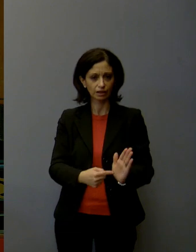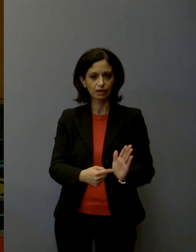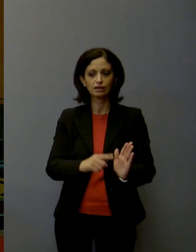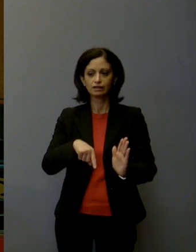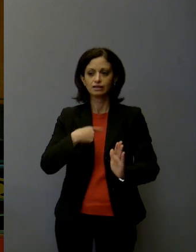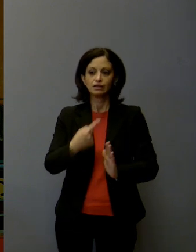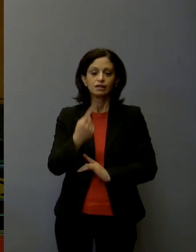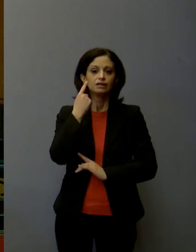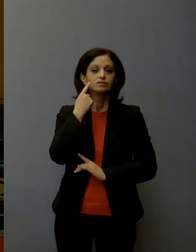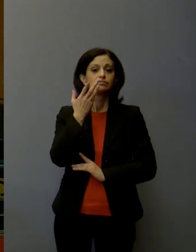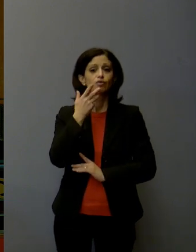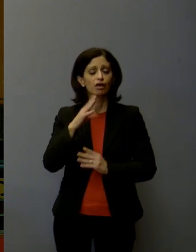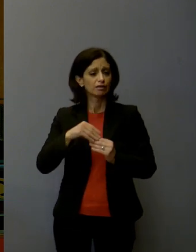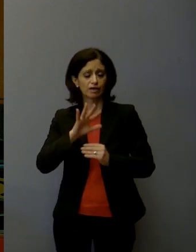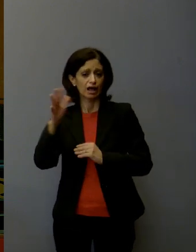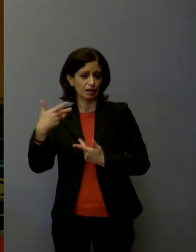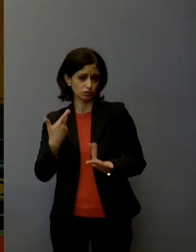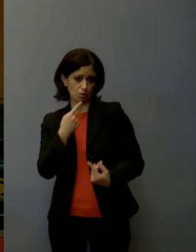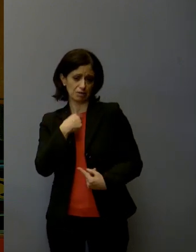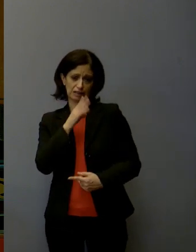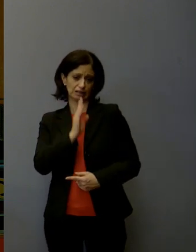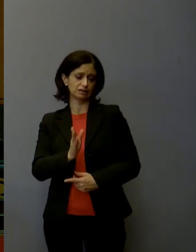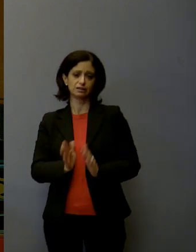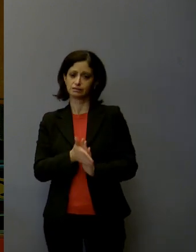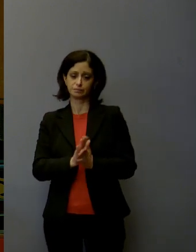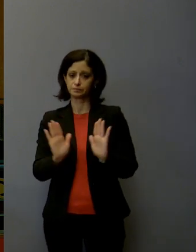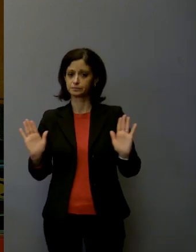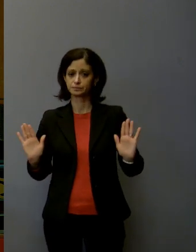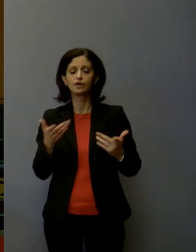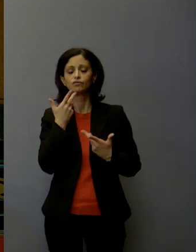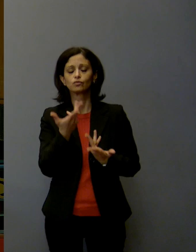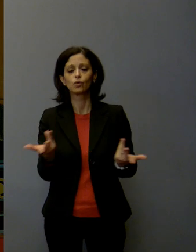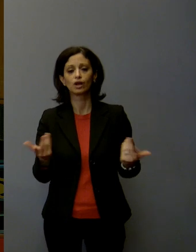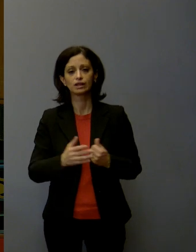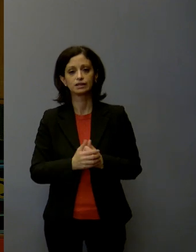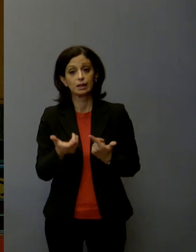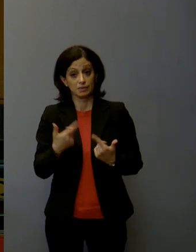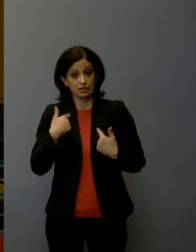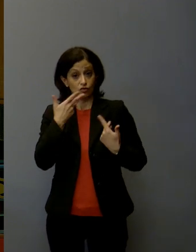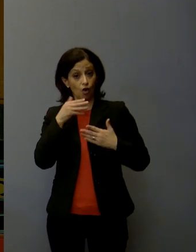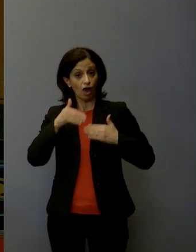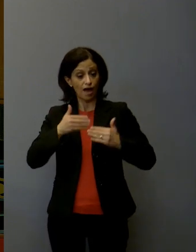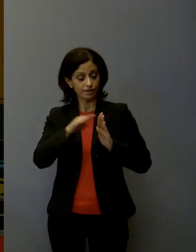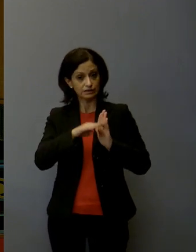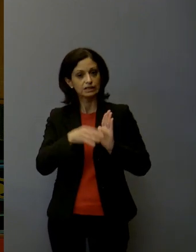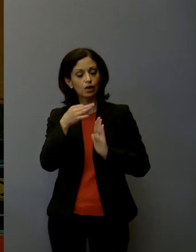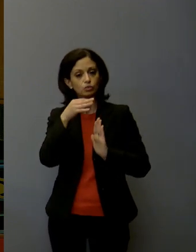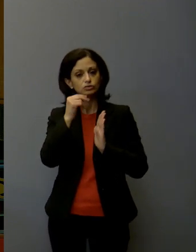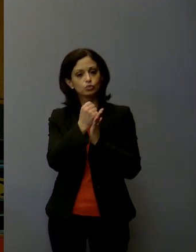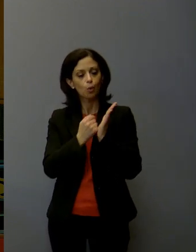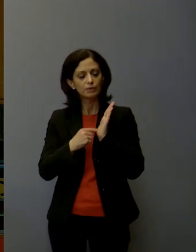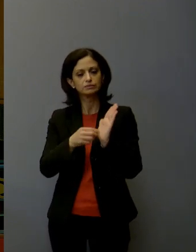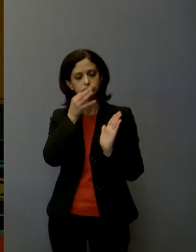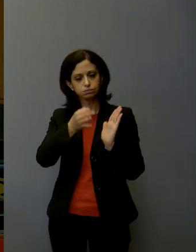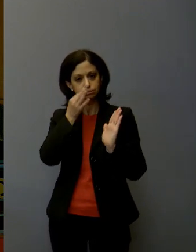volete invece fare dell'altro me lo dite cioè no cosa volete fare però io voglio andare avanti con l'illustrazione del documento